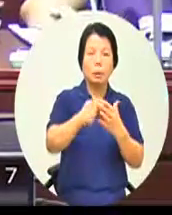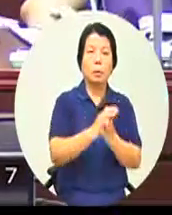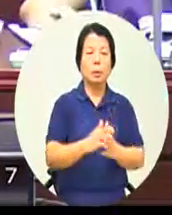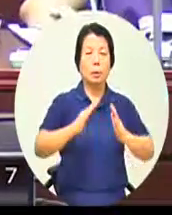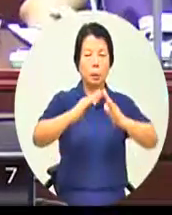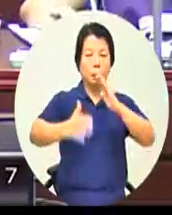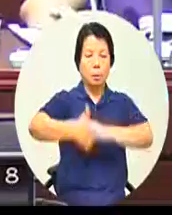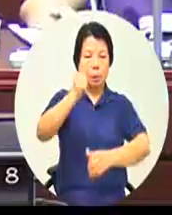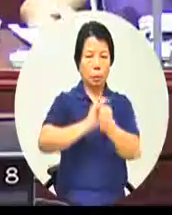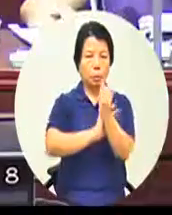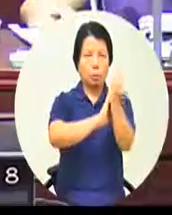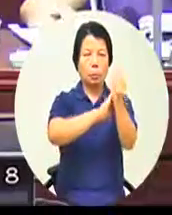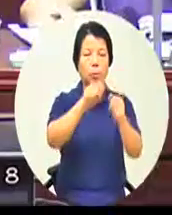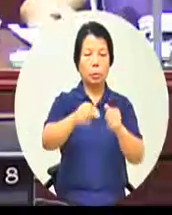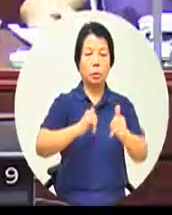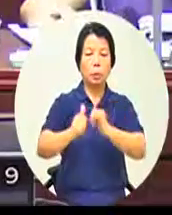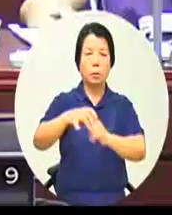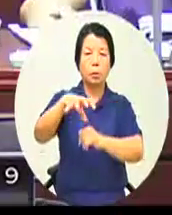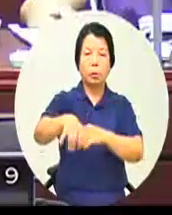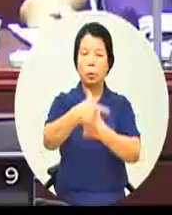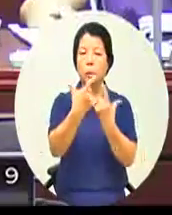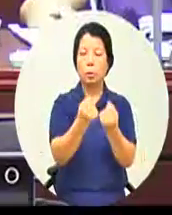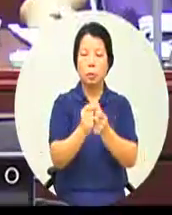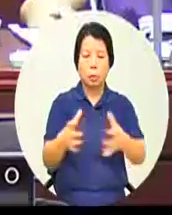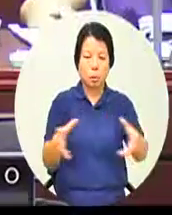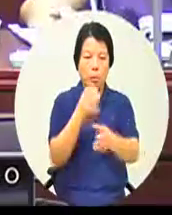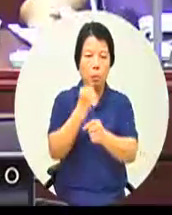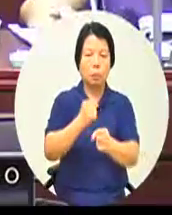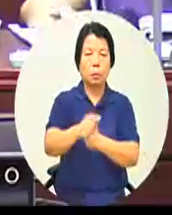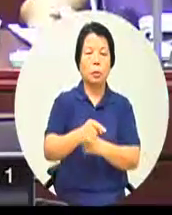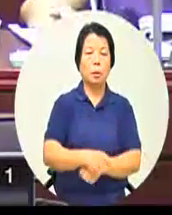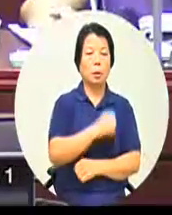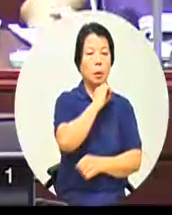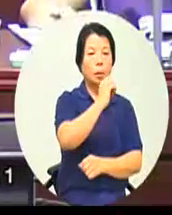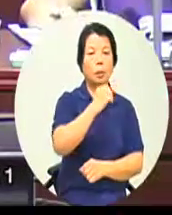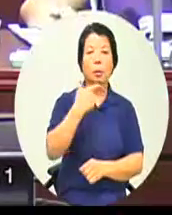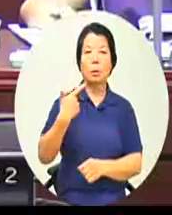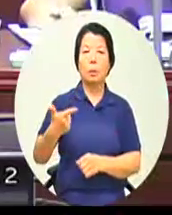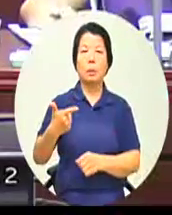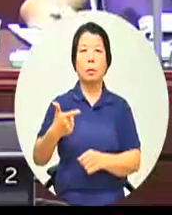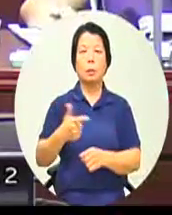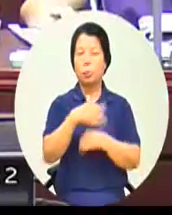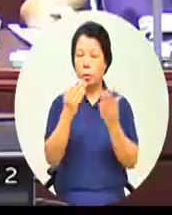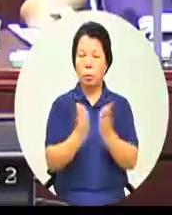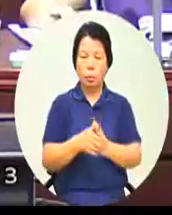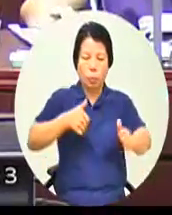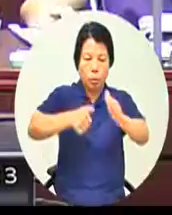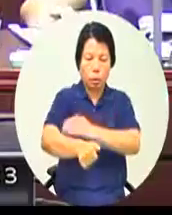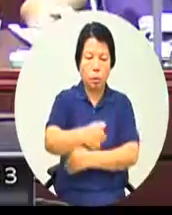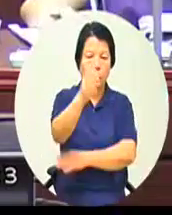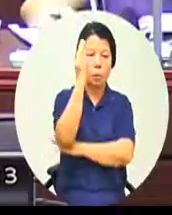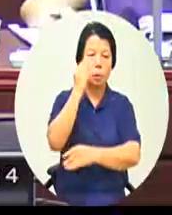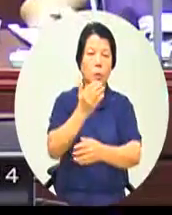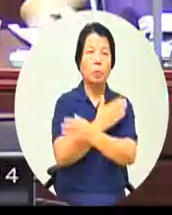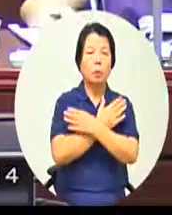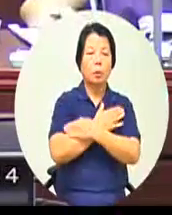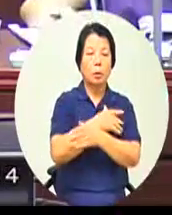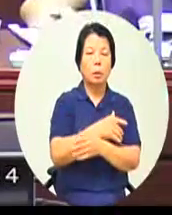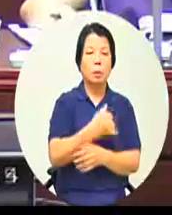作，所以从0到6岁之间呢、啊，弄一档更全面的提升，进到公共的这个幼儿园体